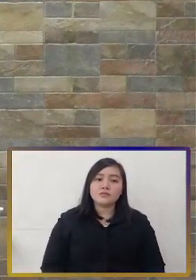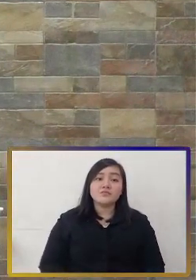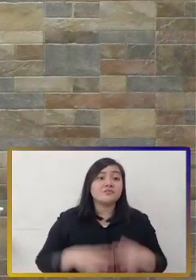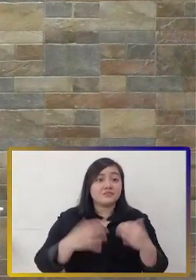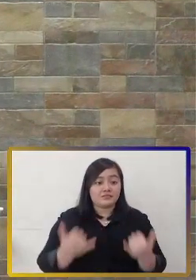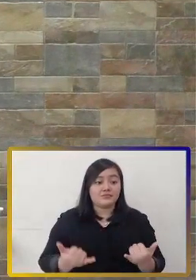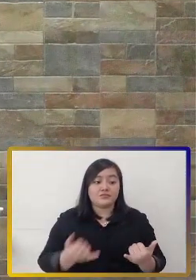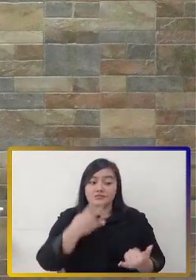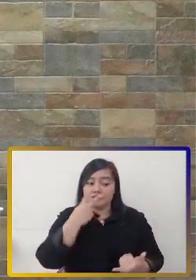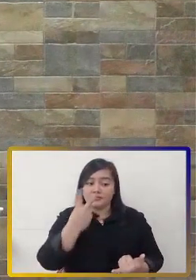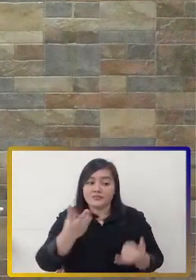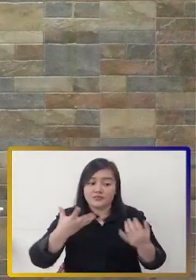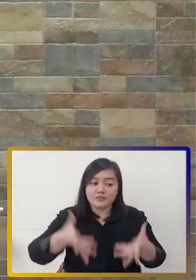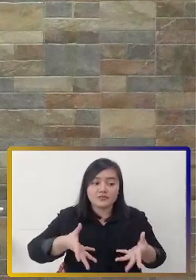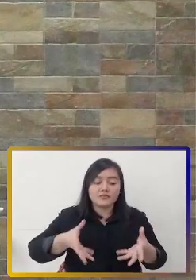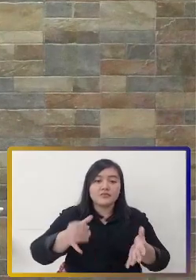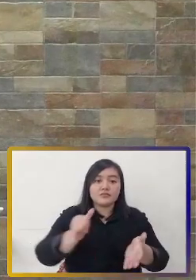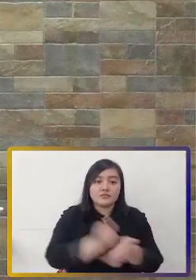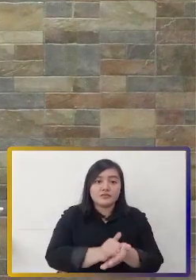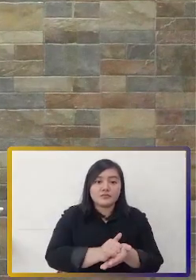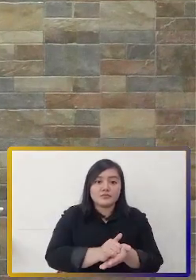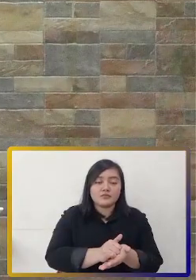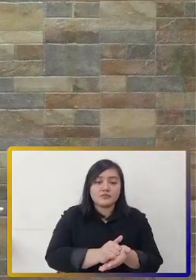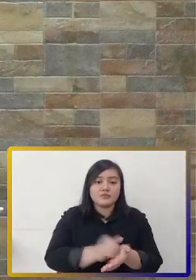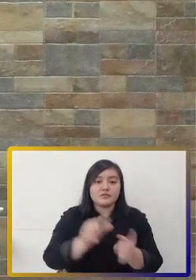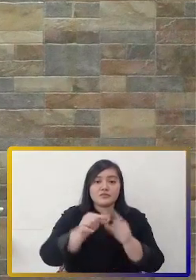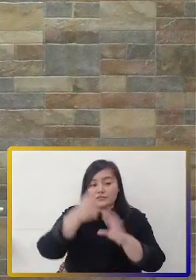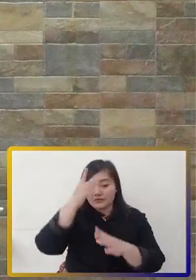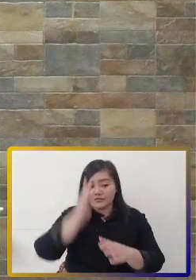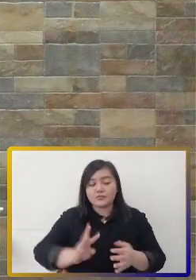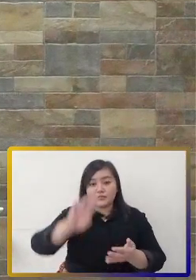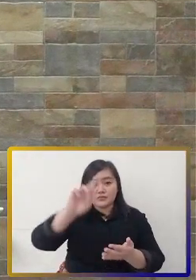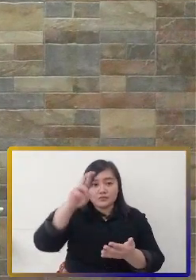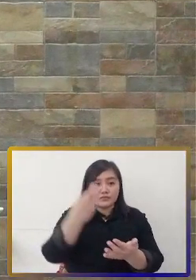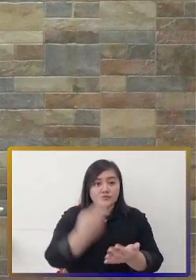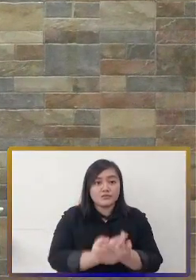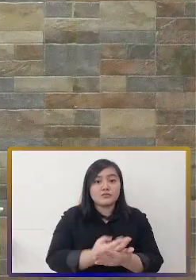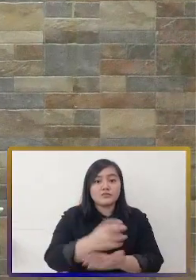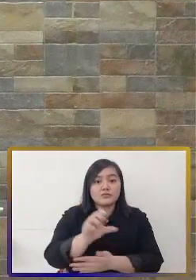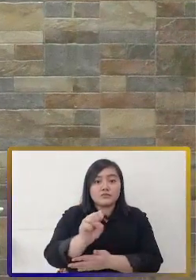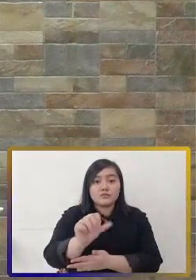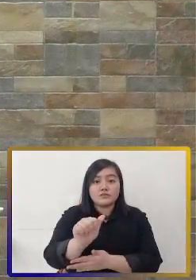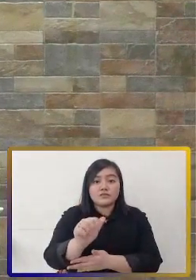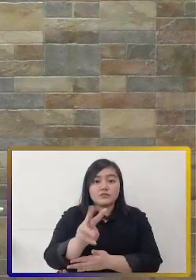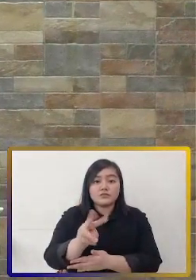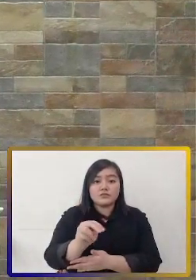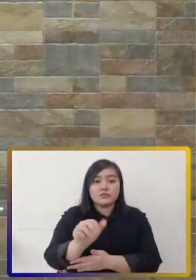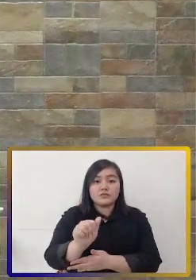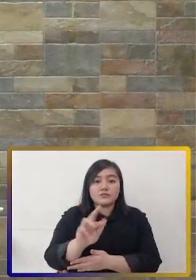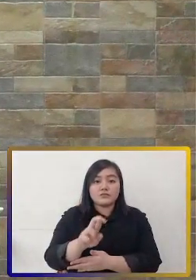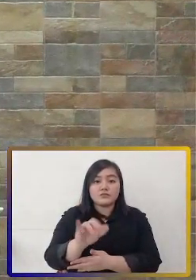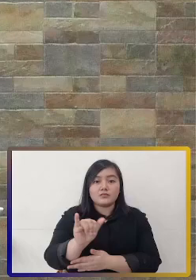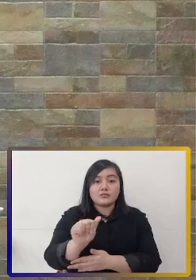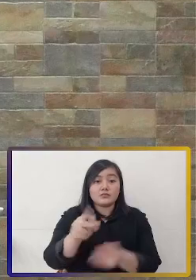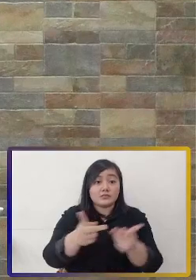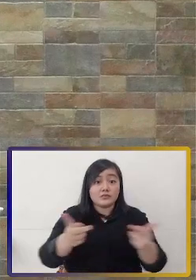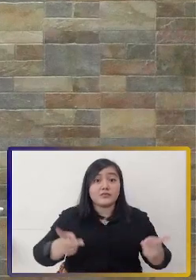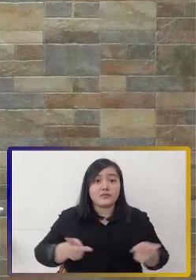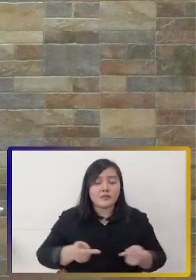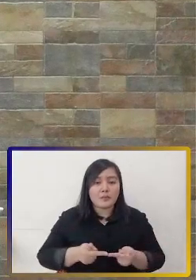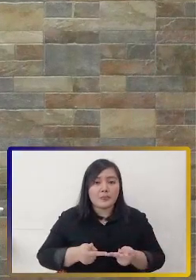see? Nakapunta na po sa Samaria. Paano po napunta sa Samaria yung salita po ng Diyos? It's because